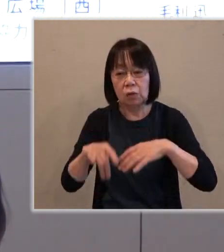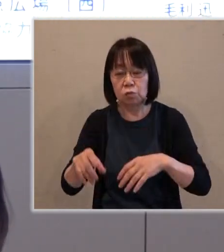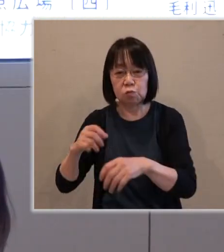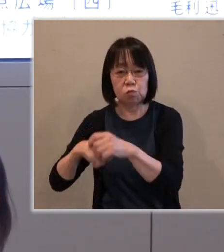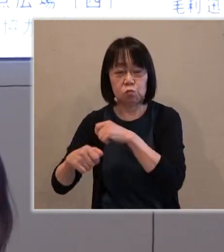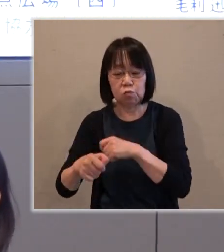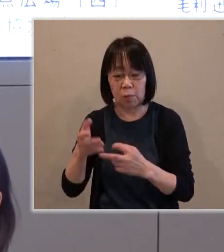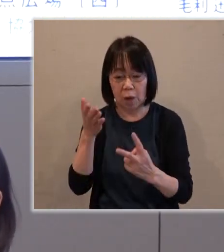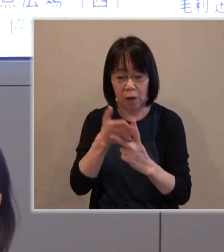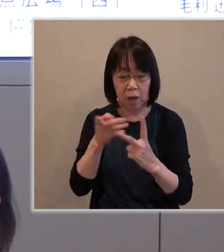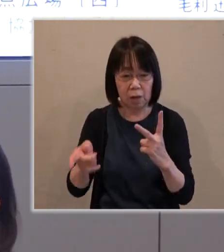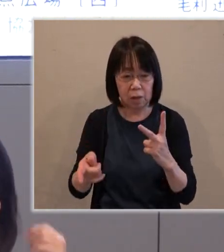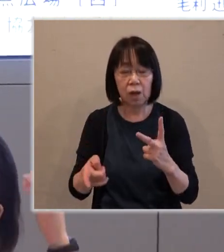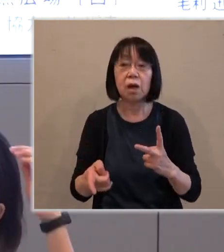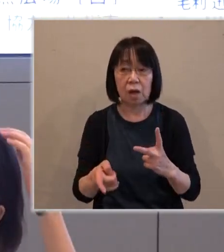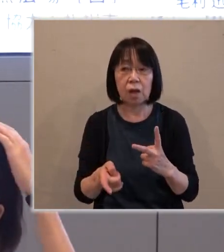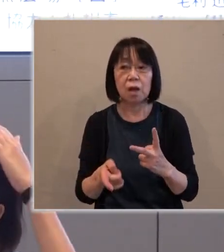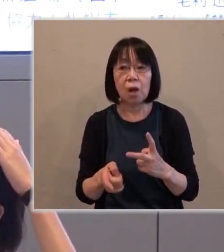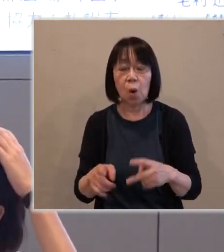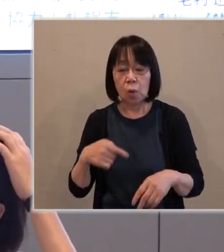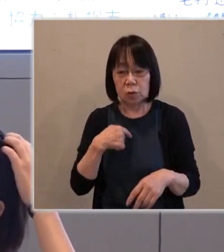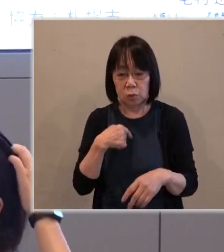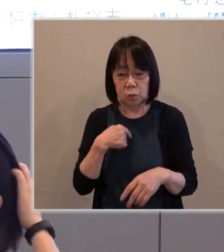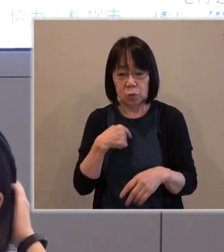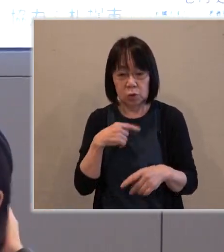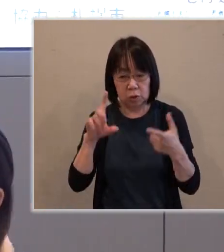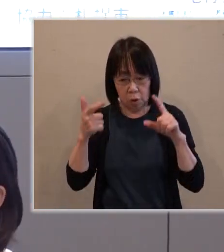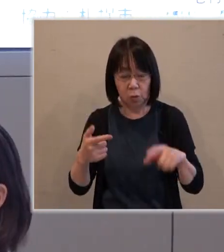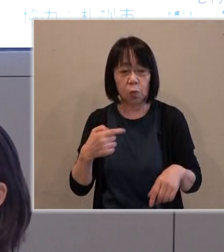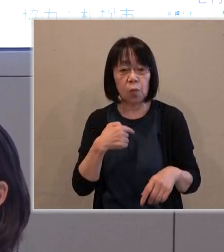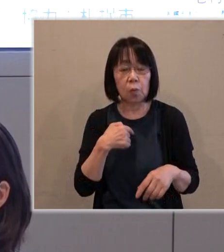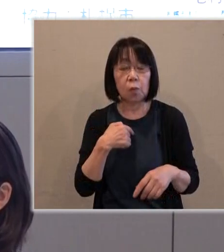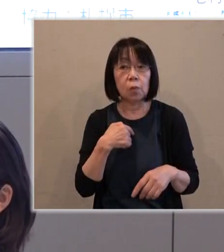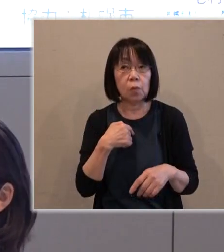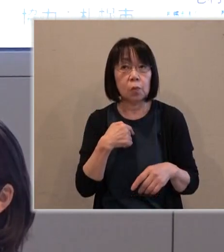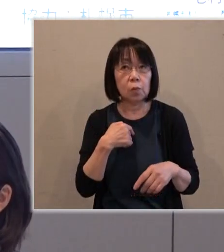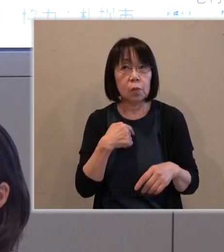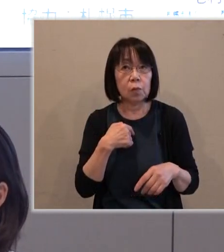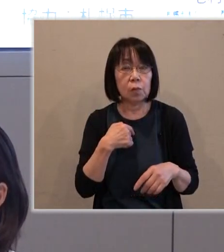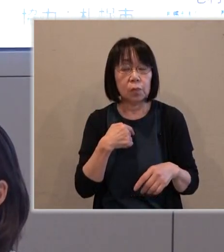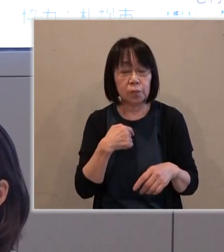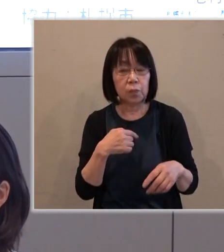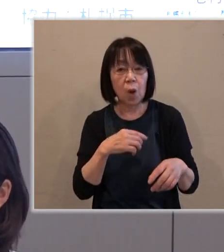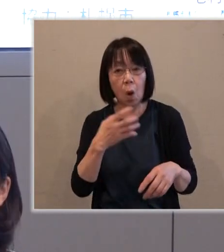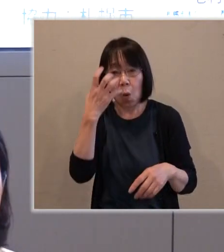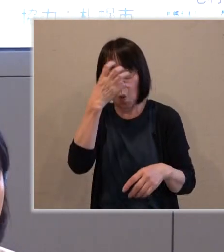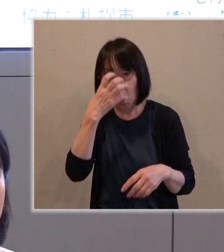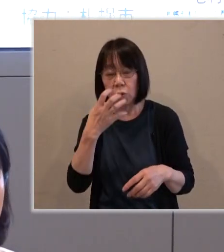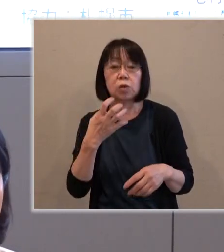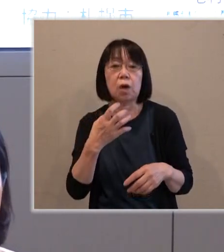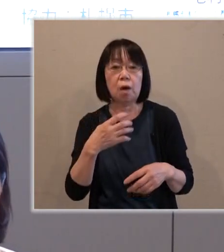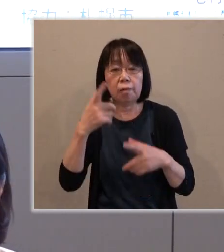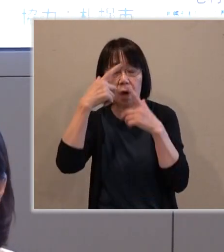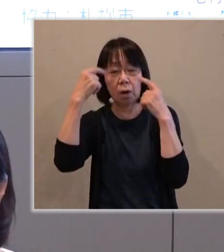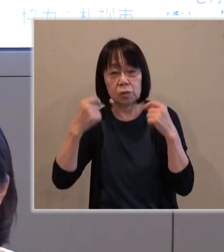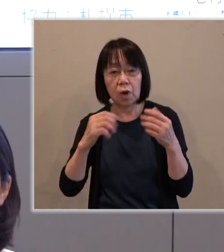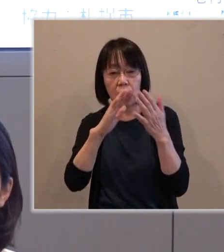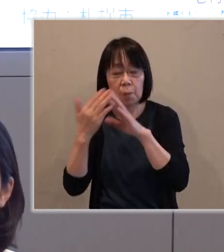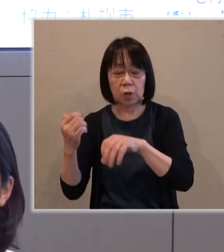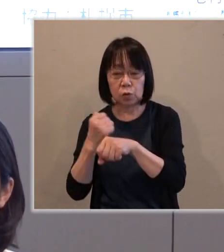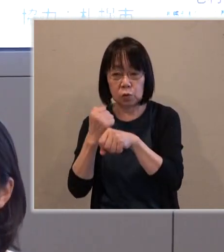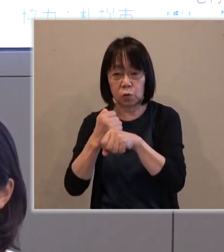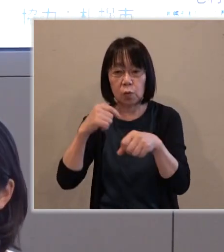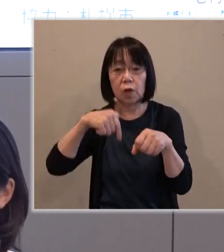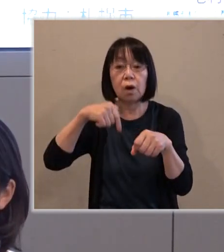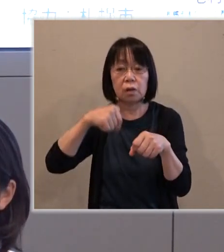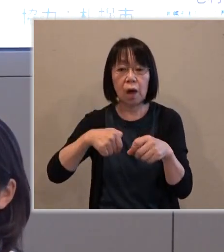があって、私は企画をしたいんだって話があるんですね。でも高校生や大学生がまちづくりの中で企画できる部分ってあんまりなくて、結局運営になっちゃうんだと。